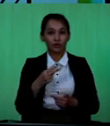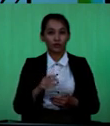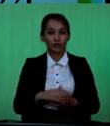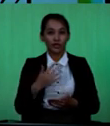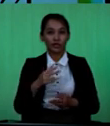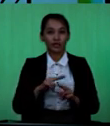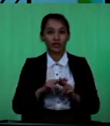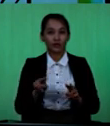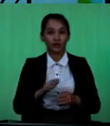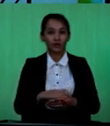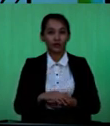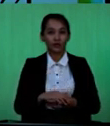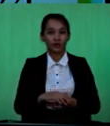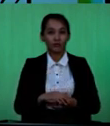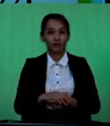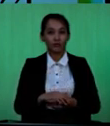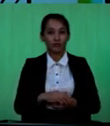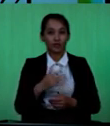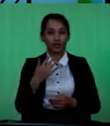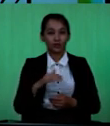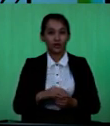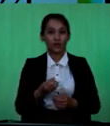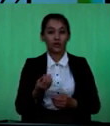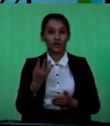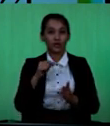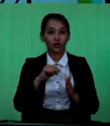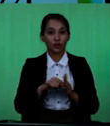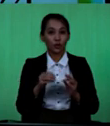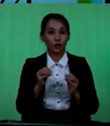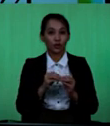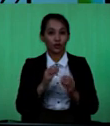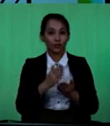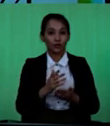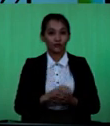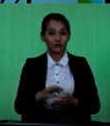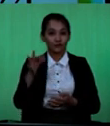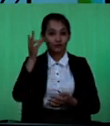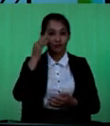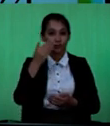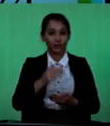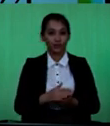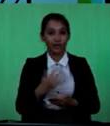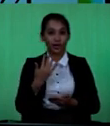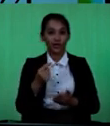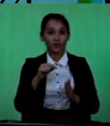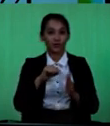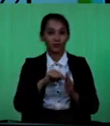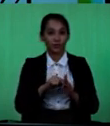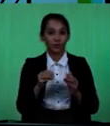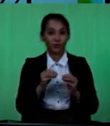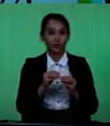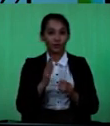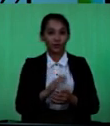50. 50. 50 sonida nechta o'nlik bor? Bir eslangchi. 5ta o'nlik.